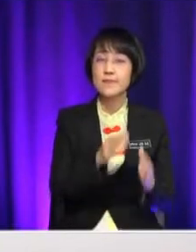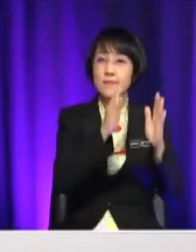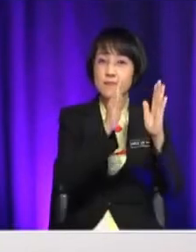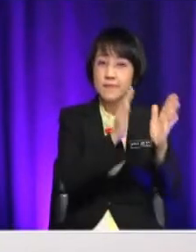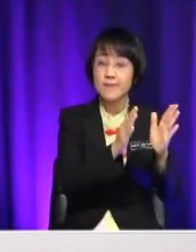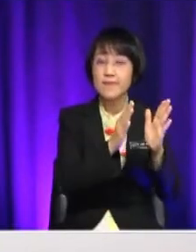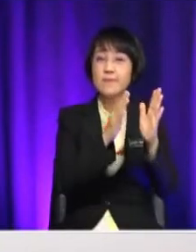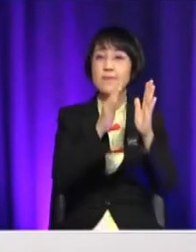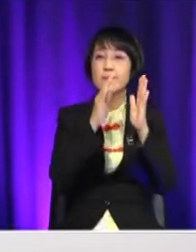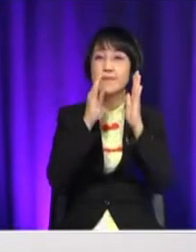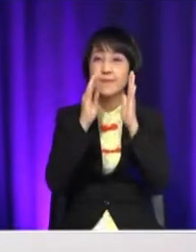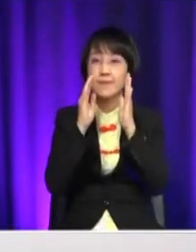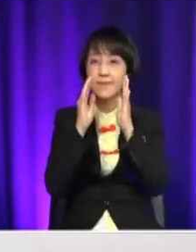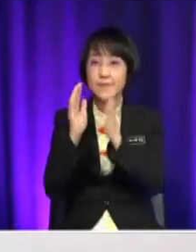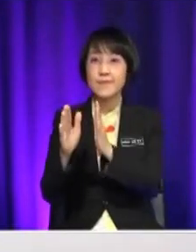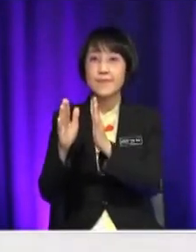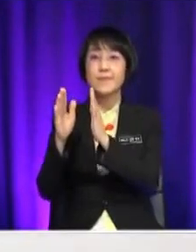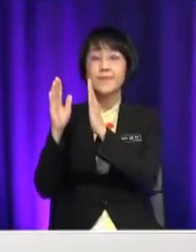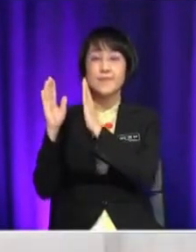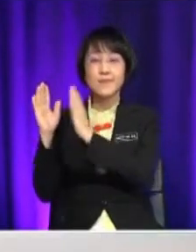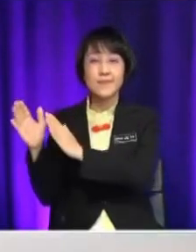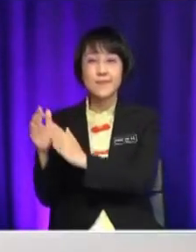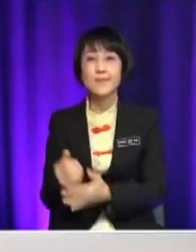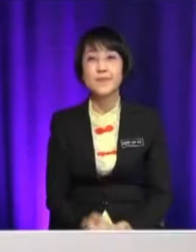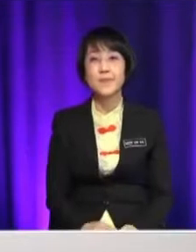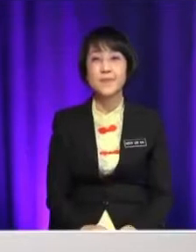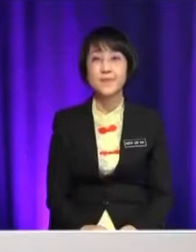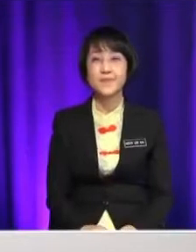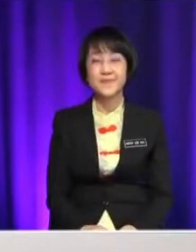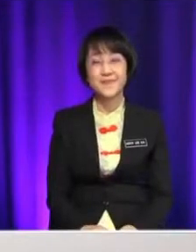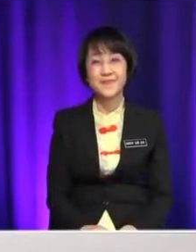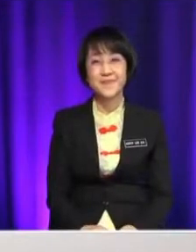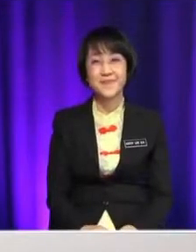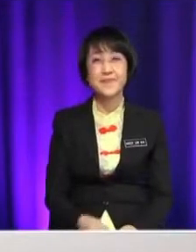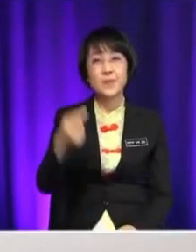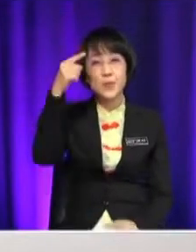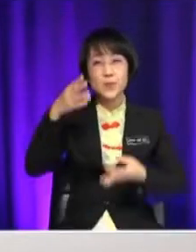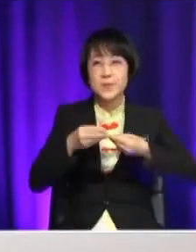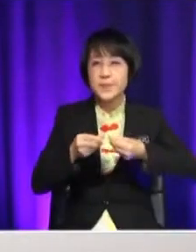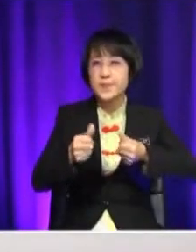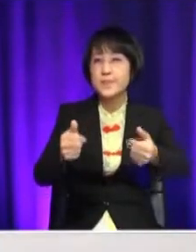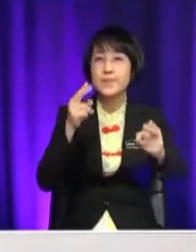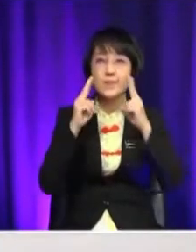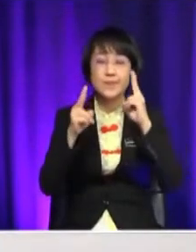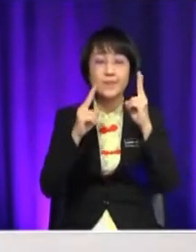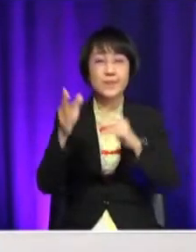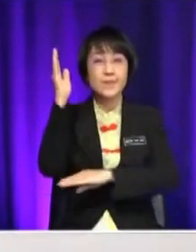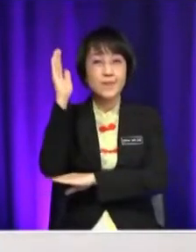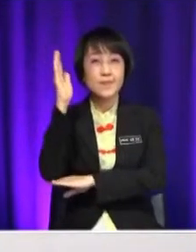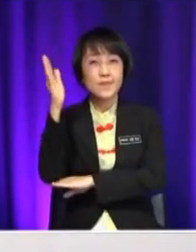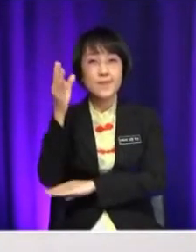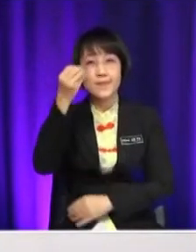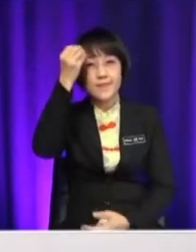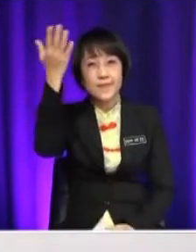macam 3 saat kan. Tap tap tap. Untuk melancarkan pengucapan ataupun ceramah yang disampaikan tadi tu.